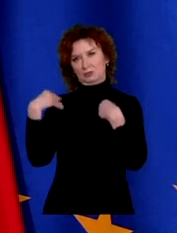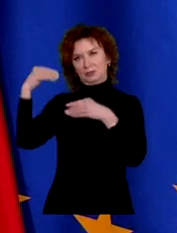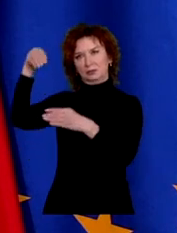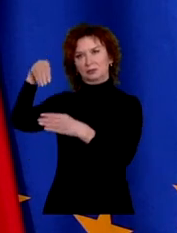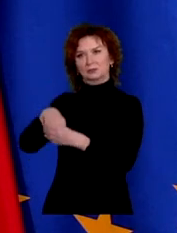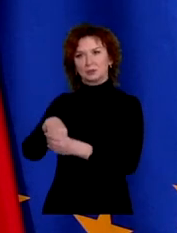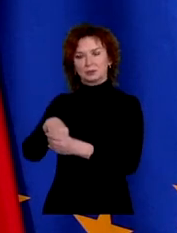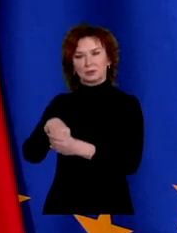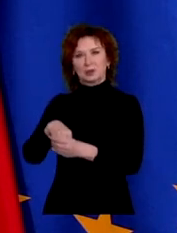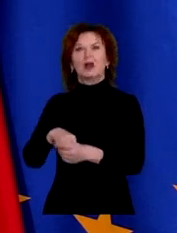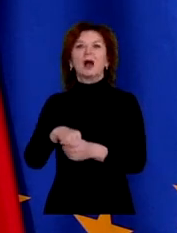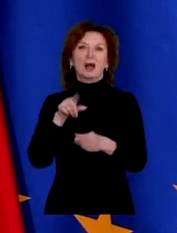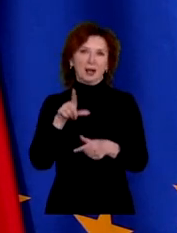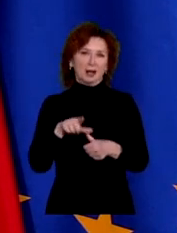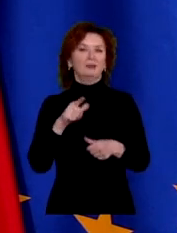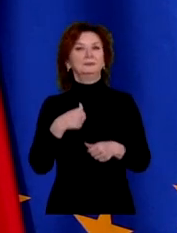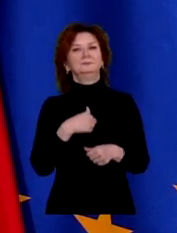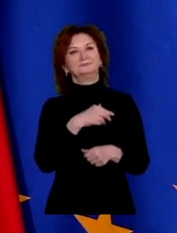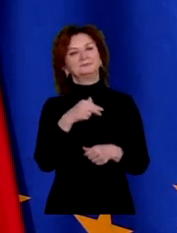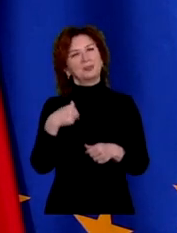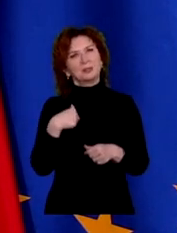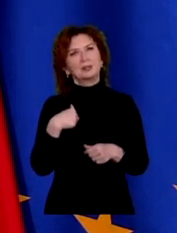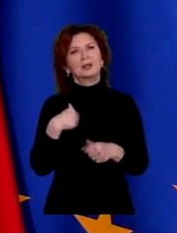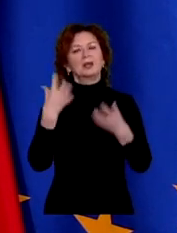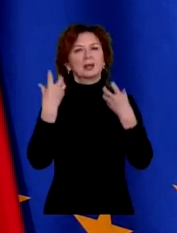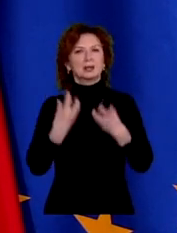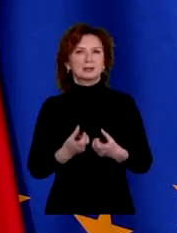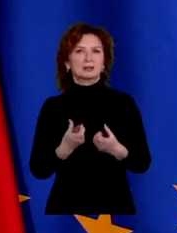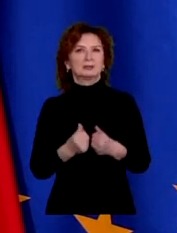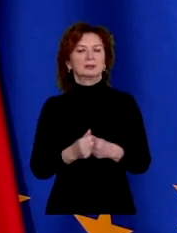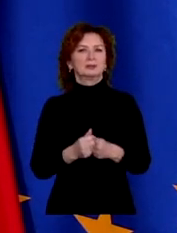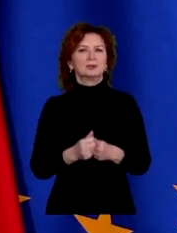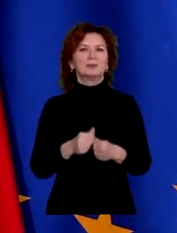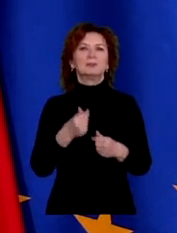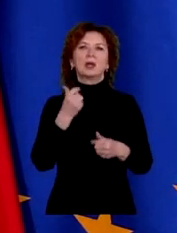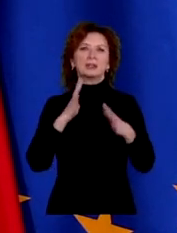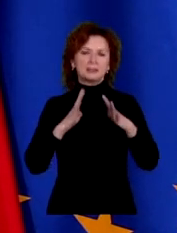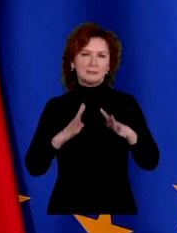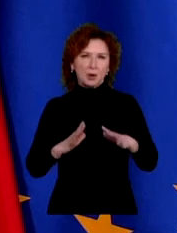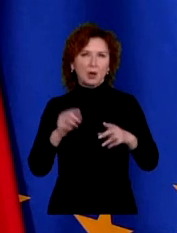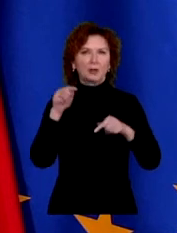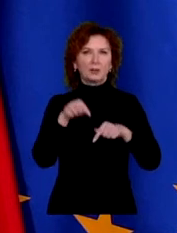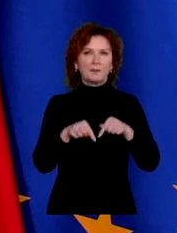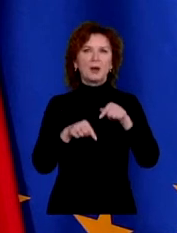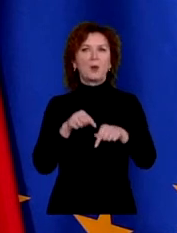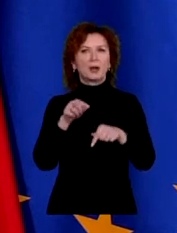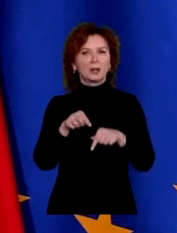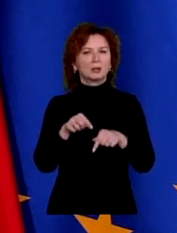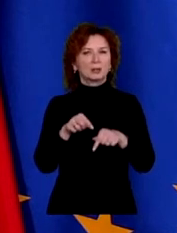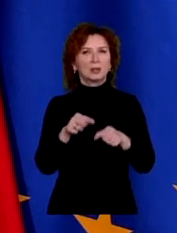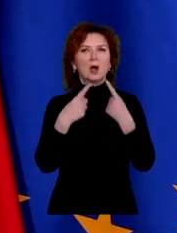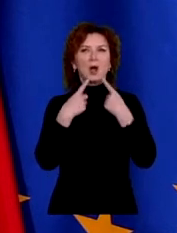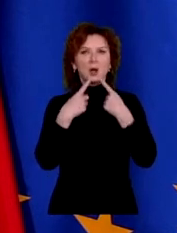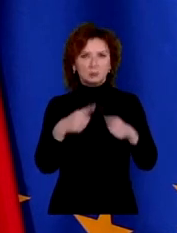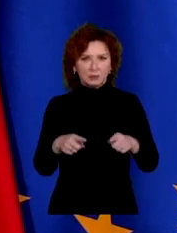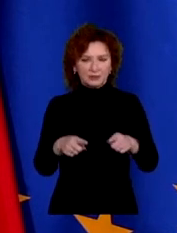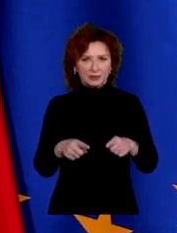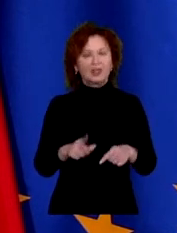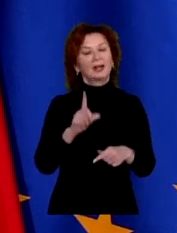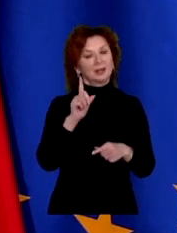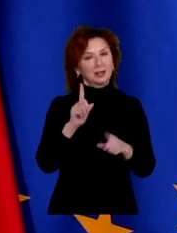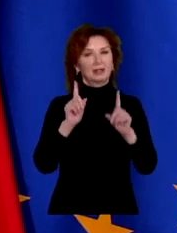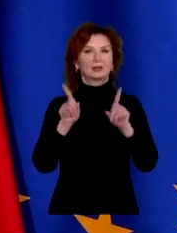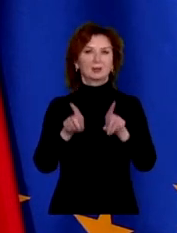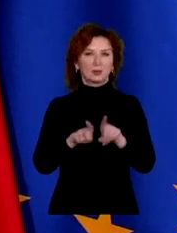Tym samym my idziemy tą drogą, która zakłada drogę małych kroków, kroków odpowiedzialnych, ale z drugiej strony również bierze pod